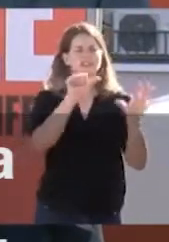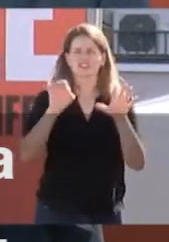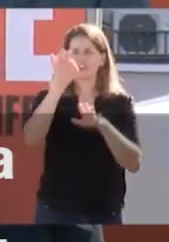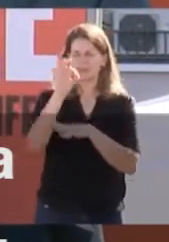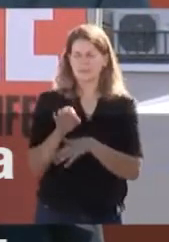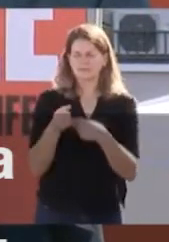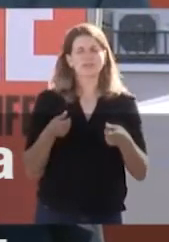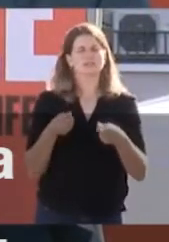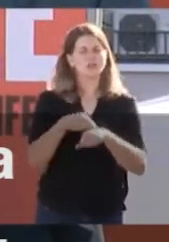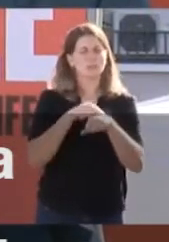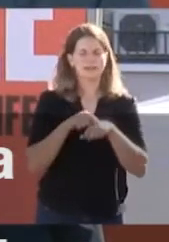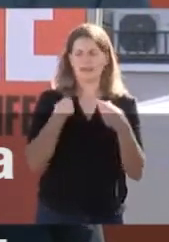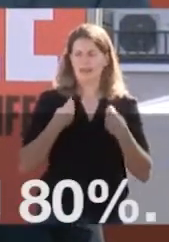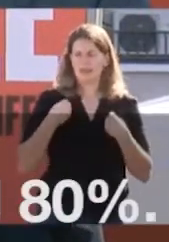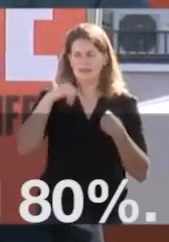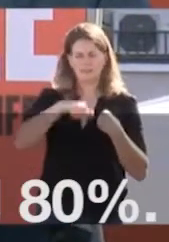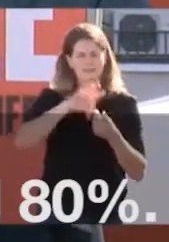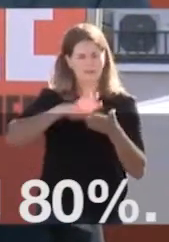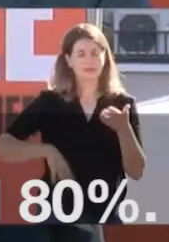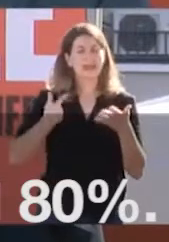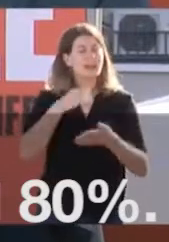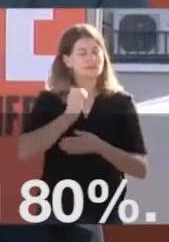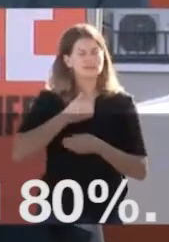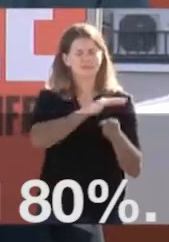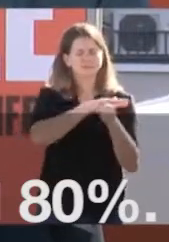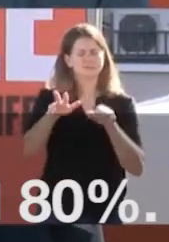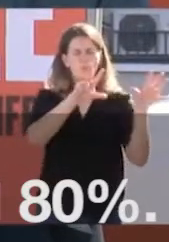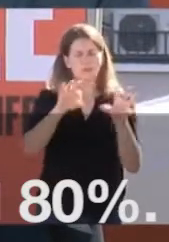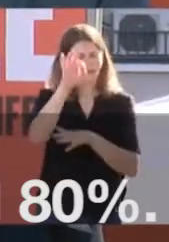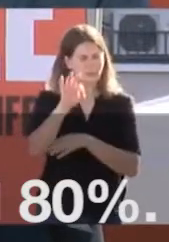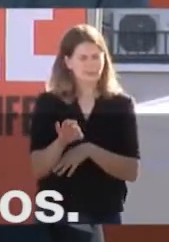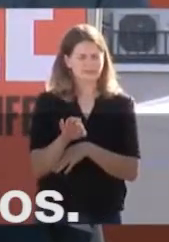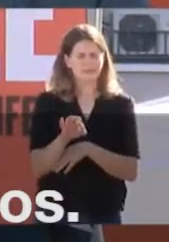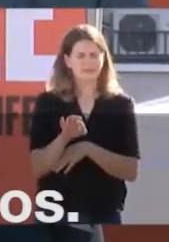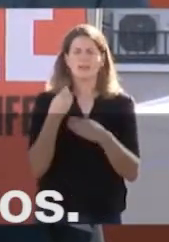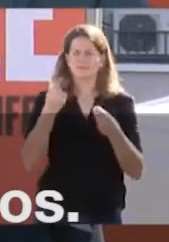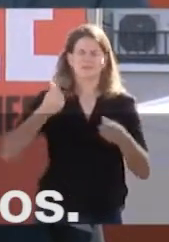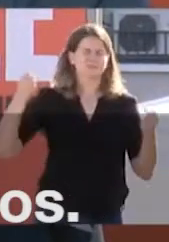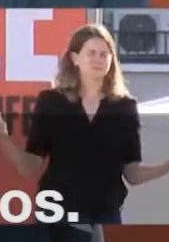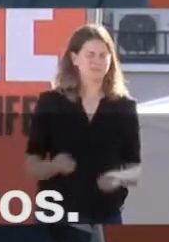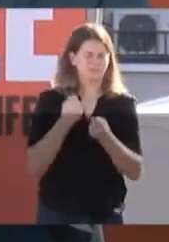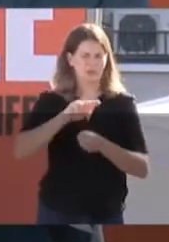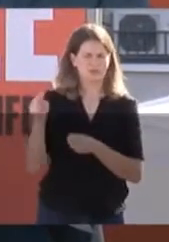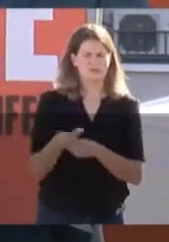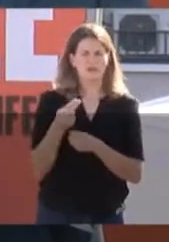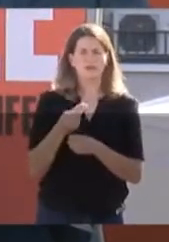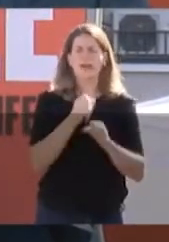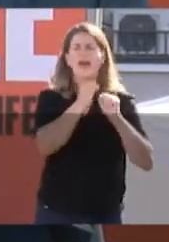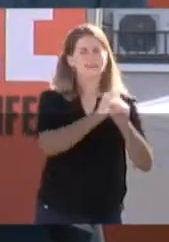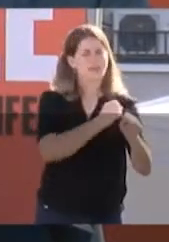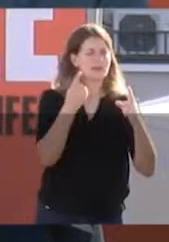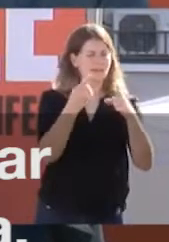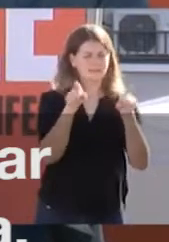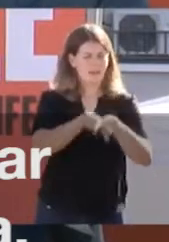costos de la política d'habitatge a Barcelona. L'Ajuntament ara mateix cobreix el 80%. Són molts milions d'euros. En dependència